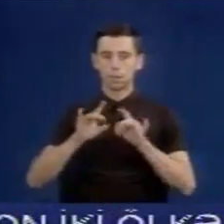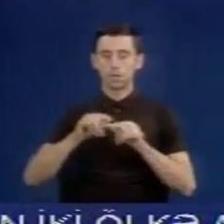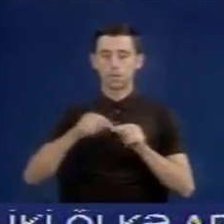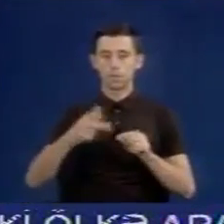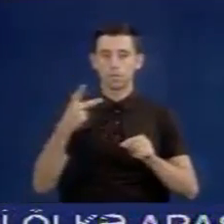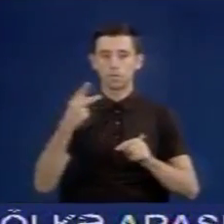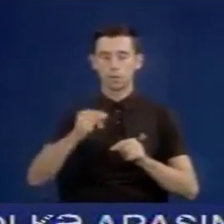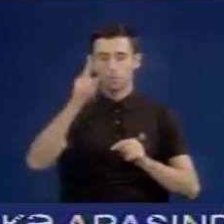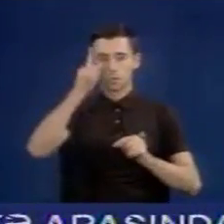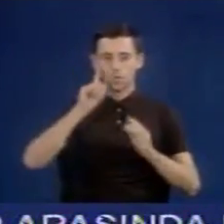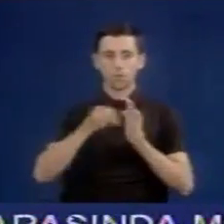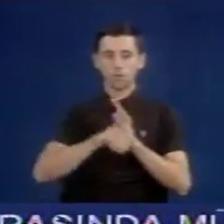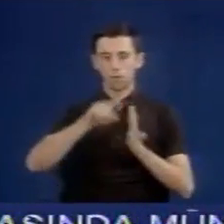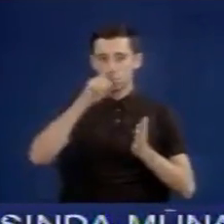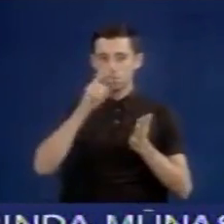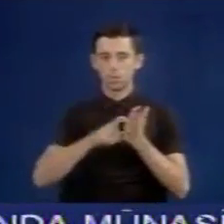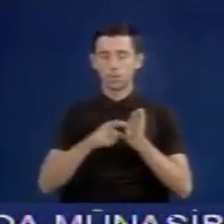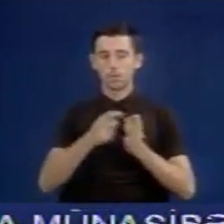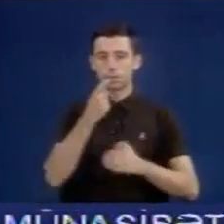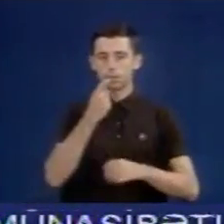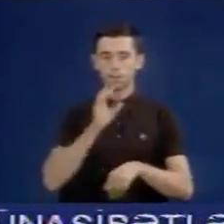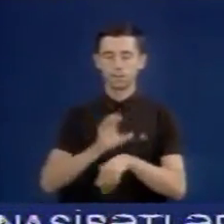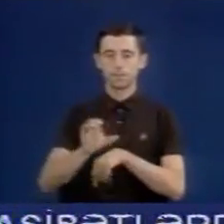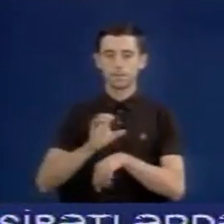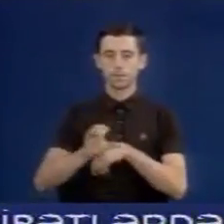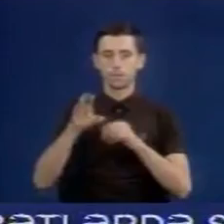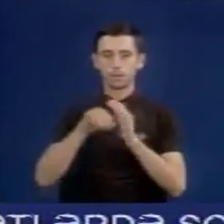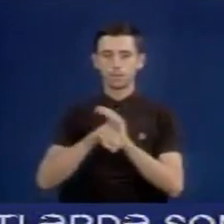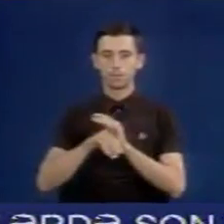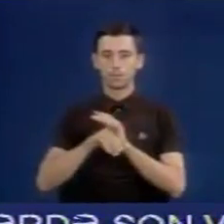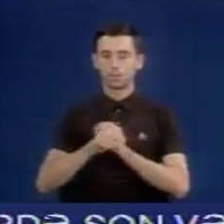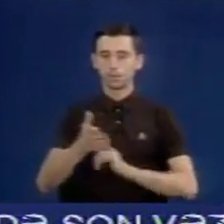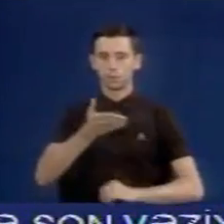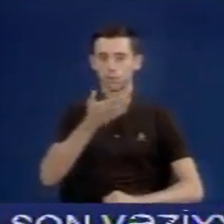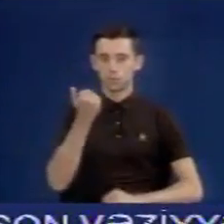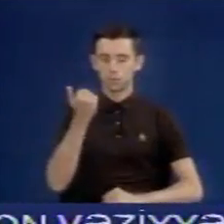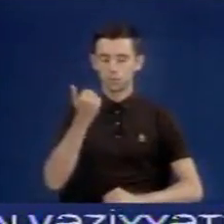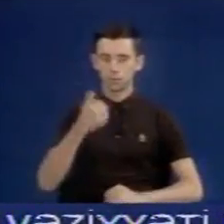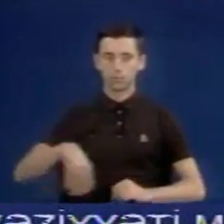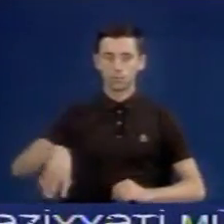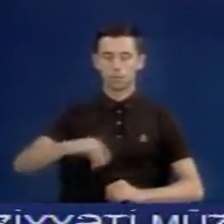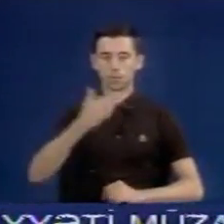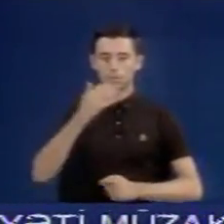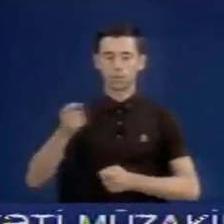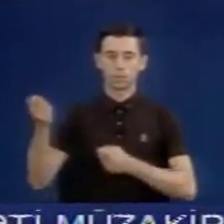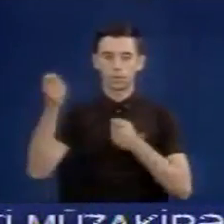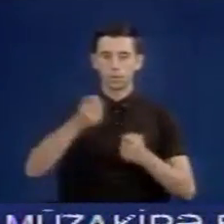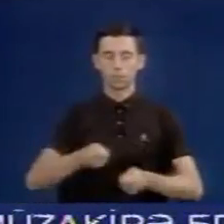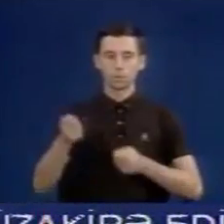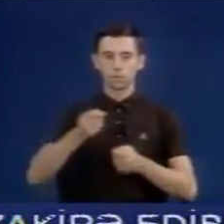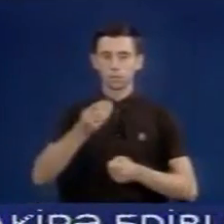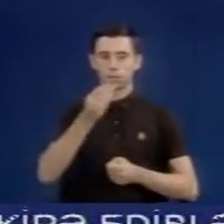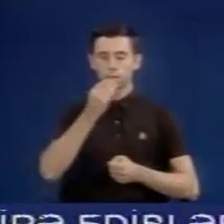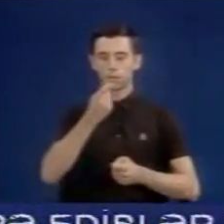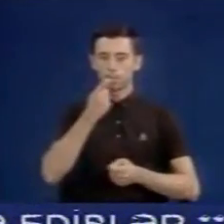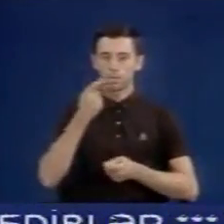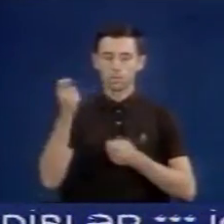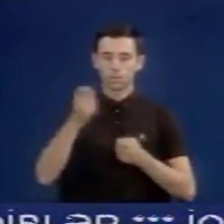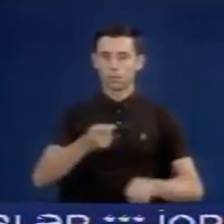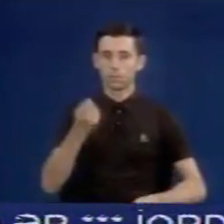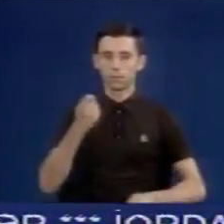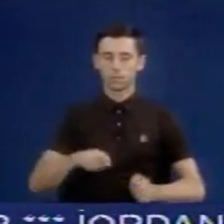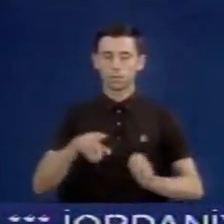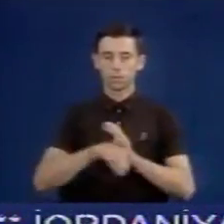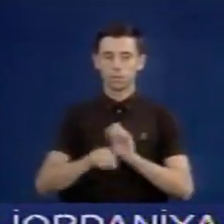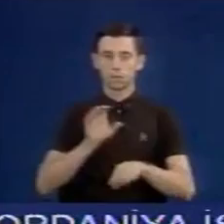maddədən ölkədəki quşçuluq və yumurta istehsalı məsələlərində istifadə olunmur. Həmçinin xaricdən ölkəyə mətbəx yumurtası da gətirilmir.